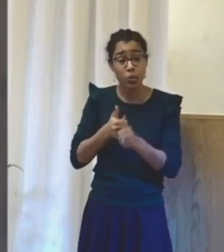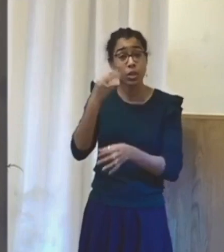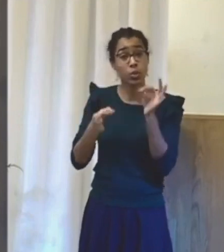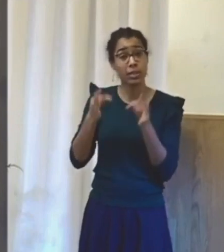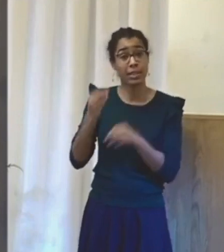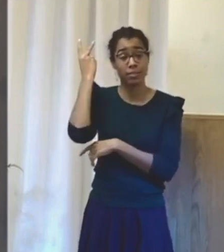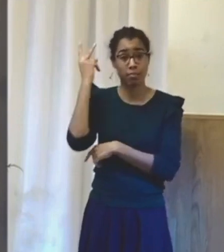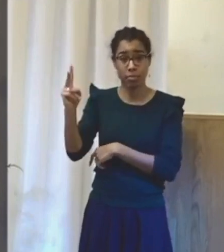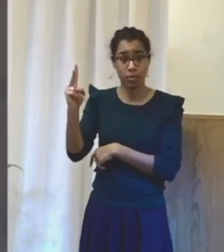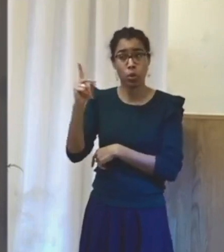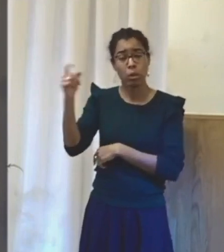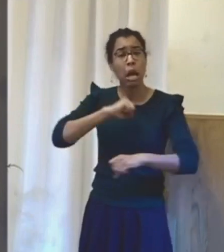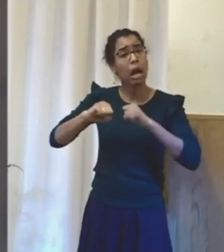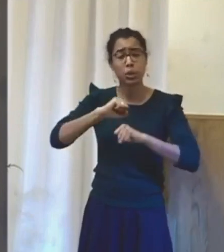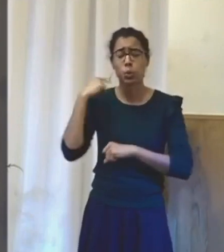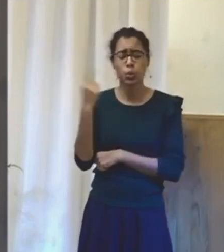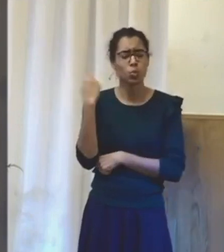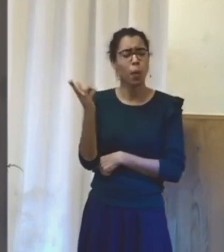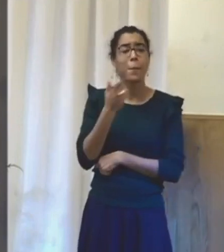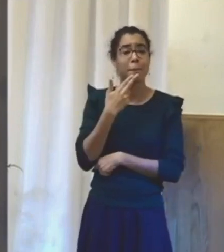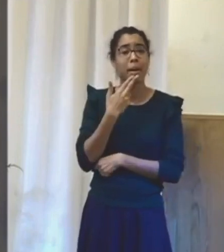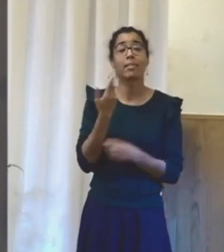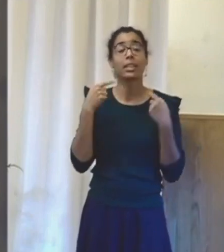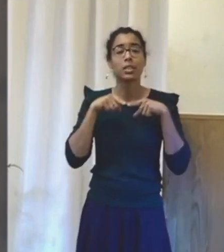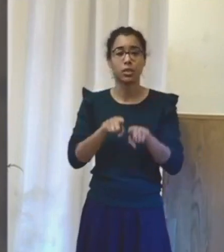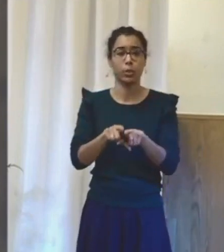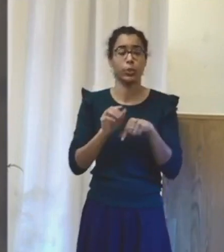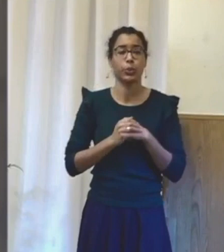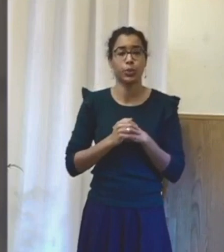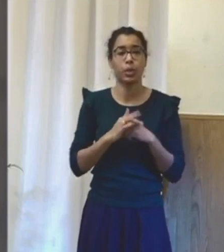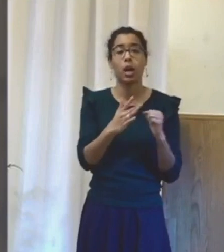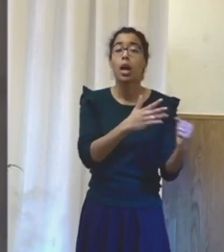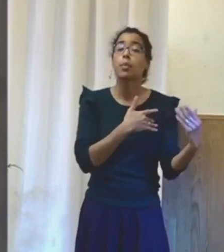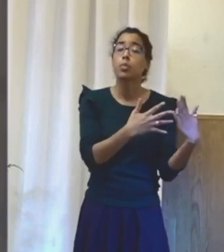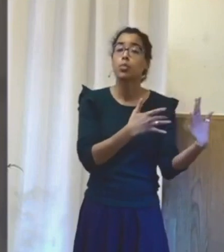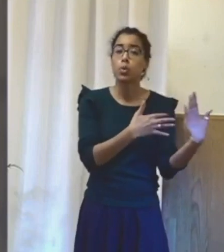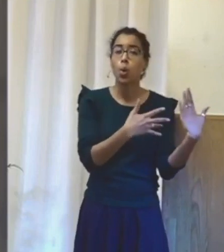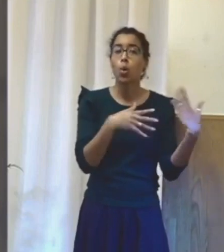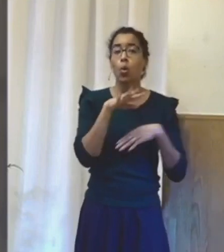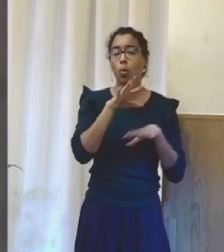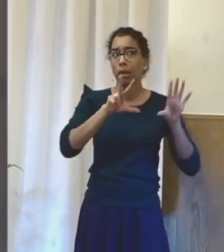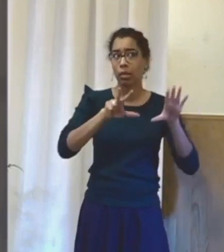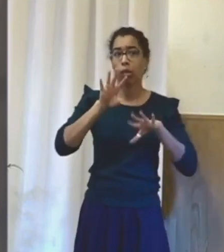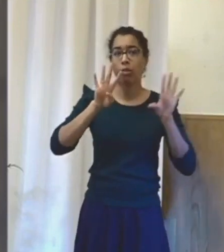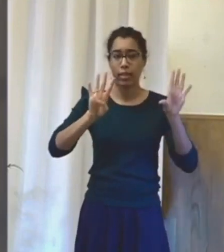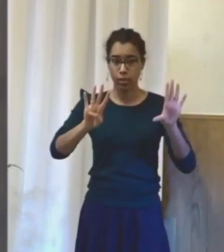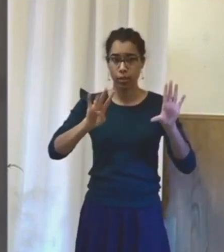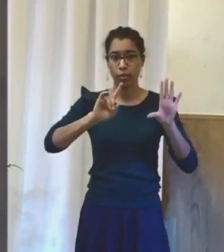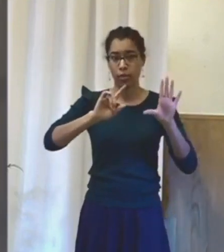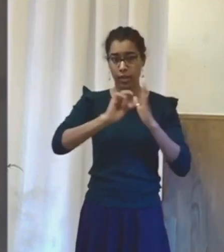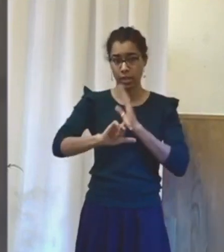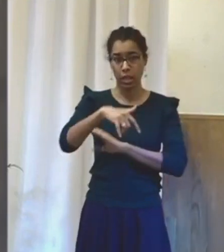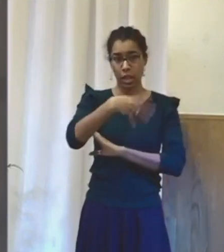toujours de manière parfaite et juste. Le psaume 89, 14 à 15